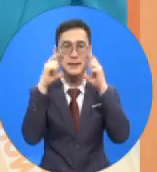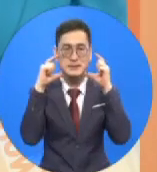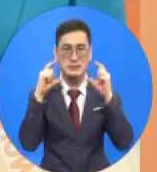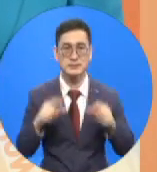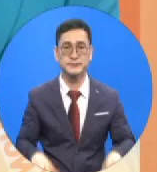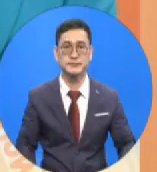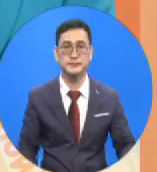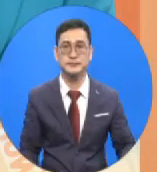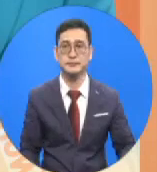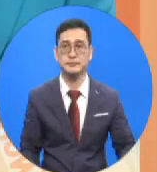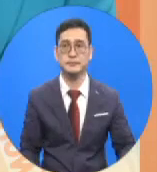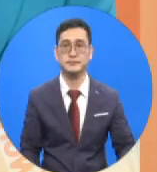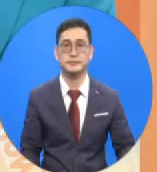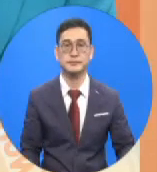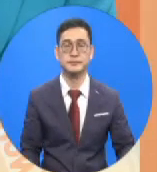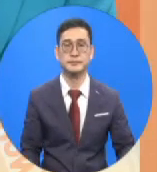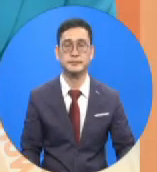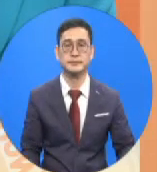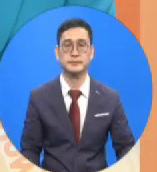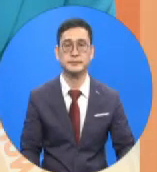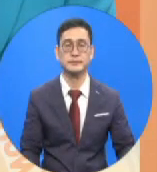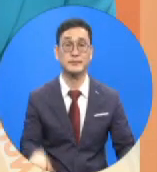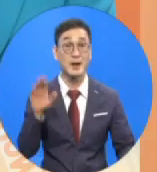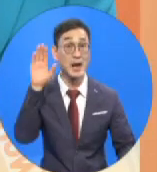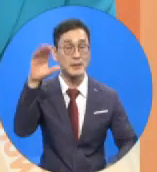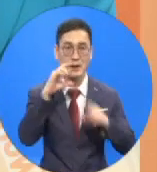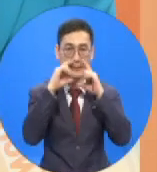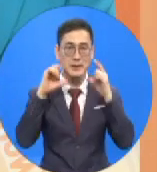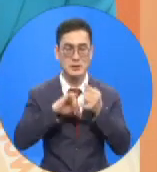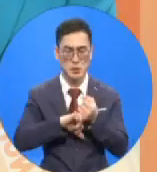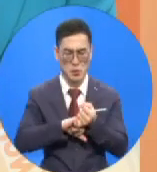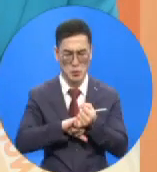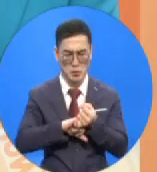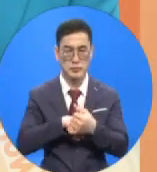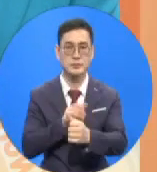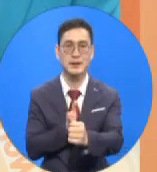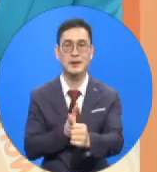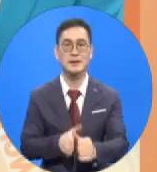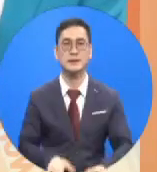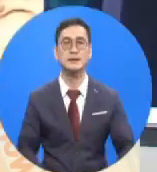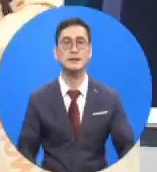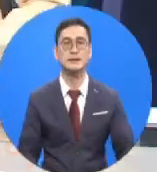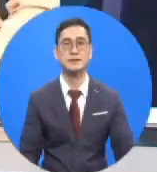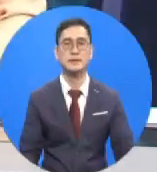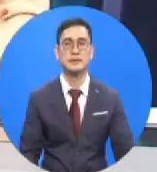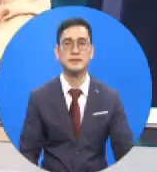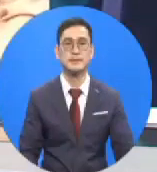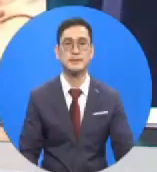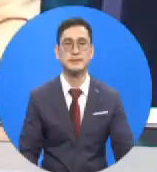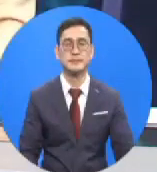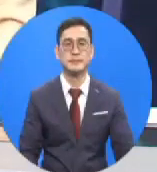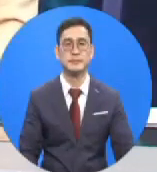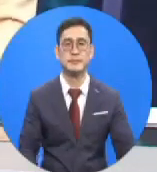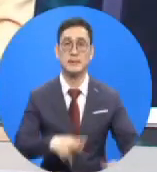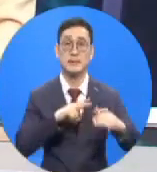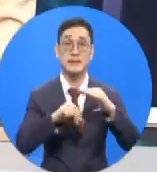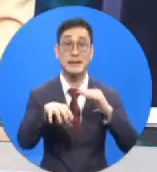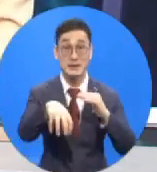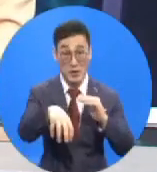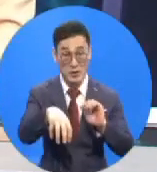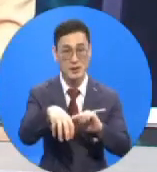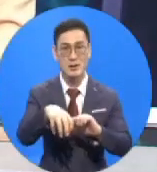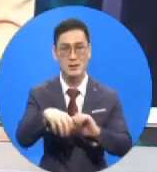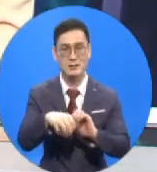첨가 끝이라고 생각하시고 앞으로도 마스크 작용을 생활을 하는 것이 필요할 것 같습니다 예 혹시 하천에서 난동을 부린 이